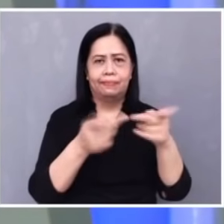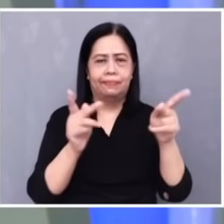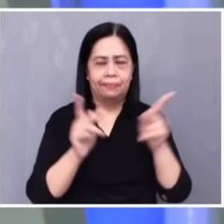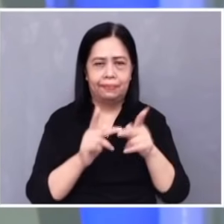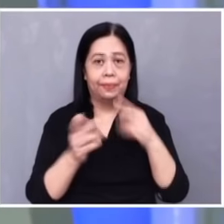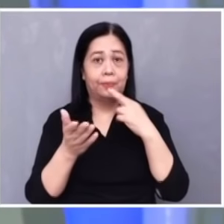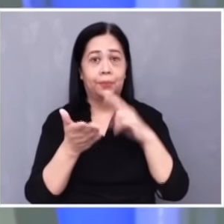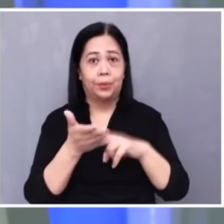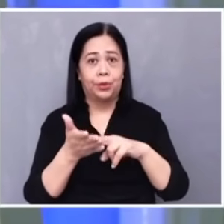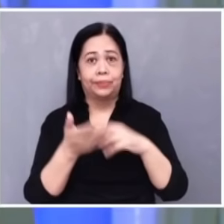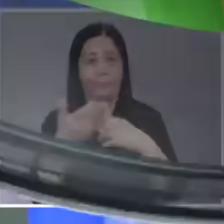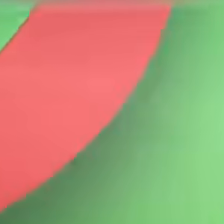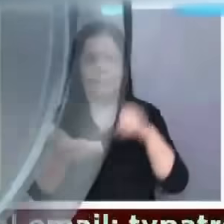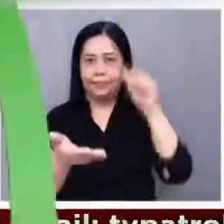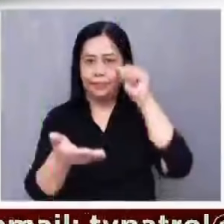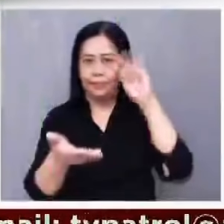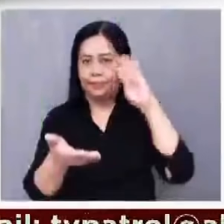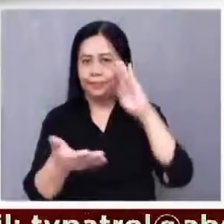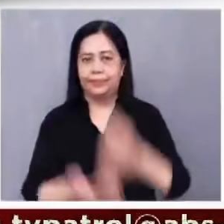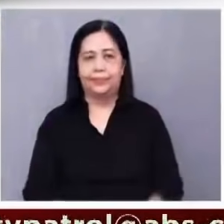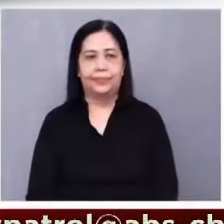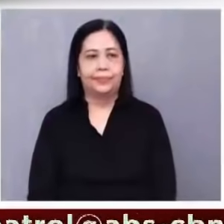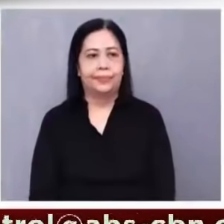Anjo Bagawisan.